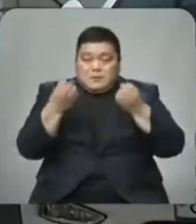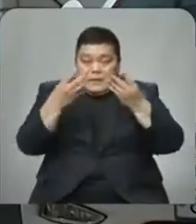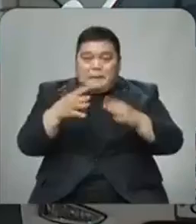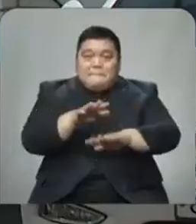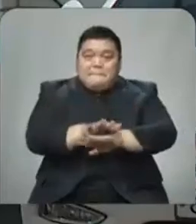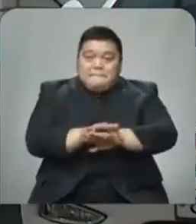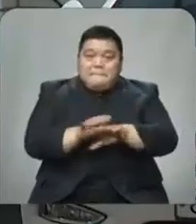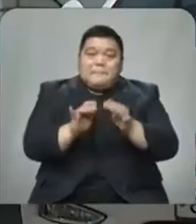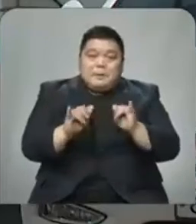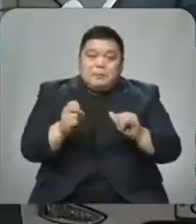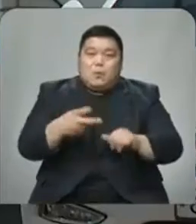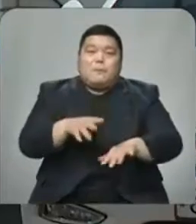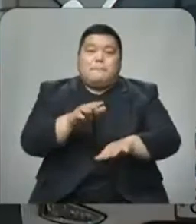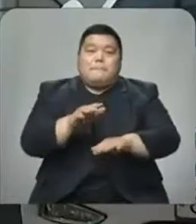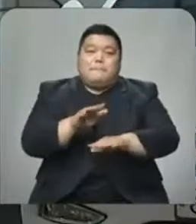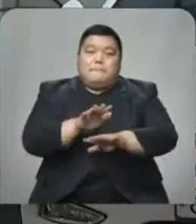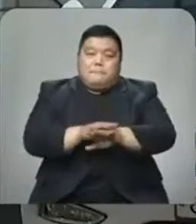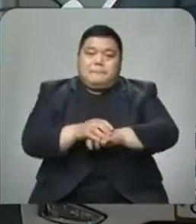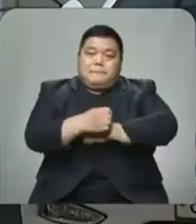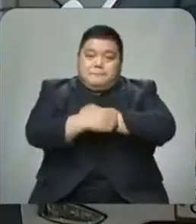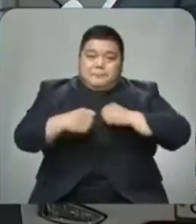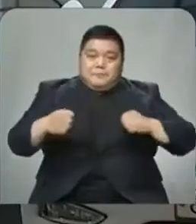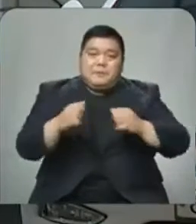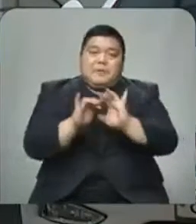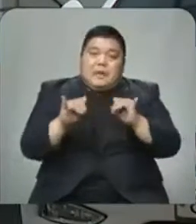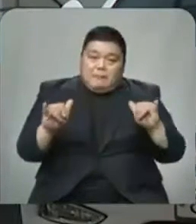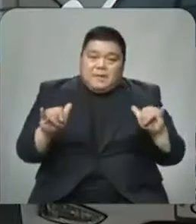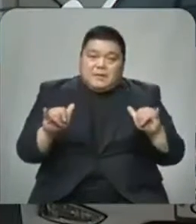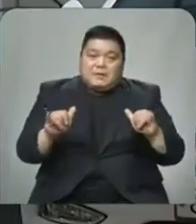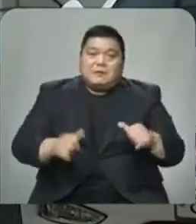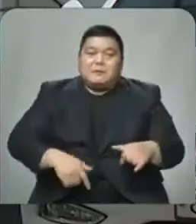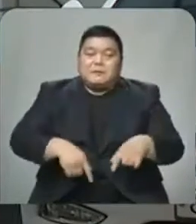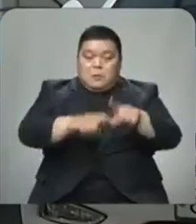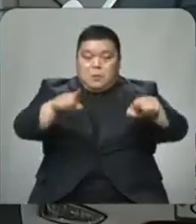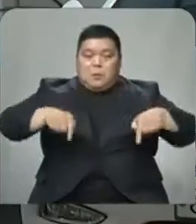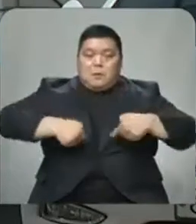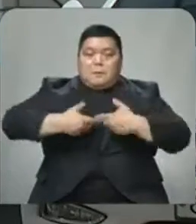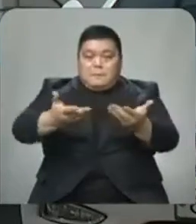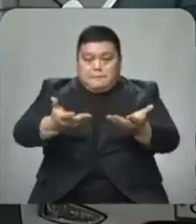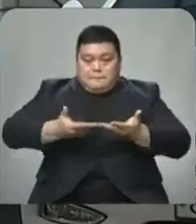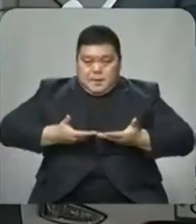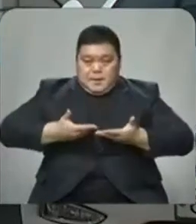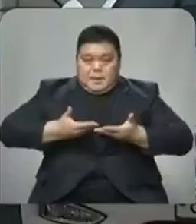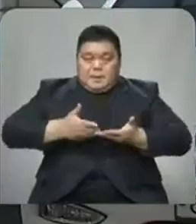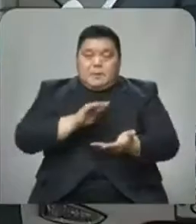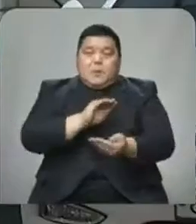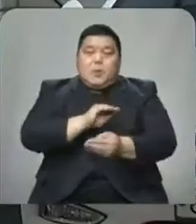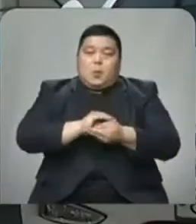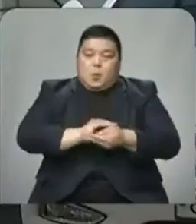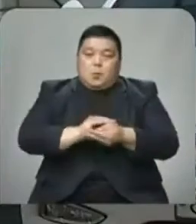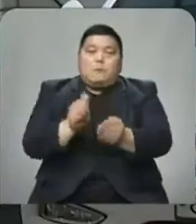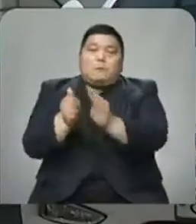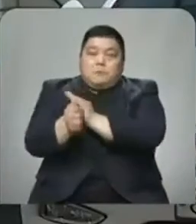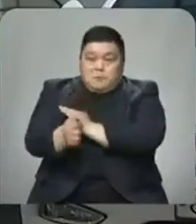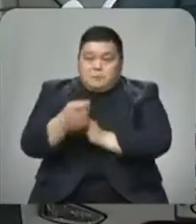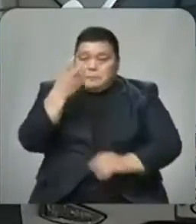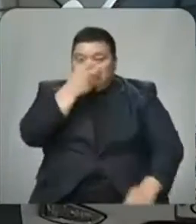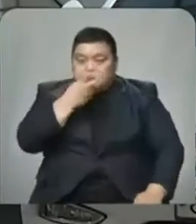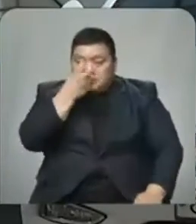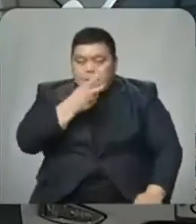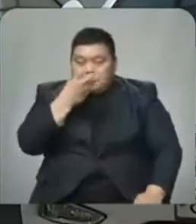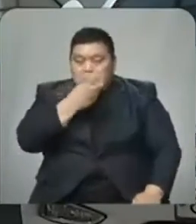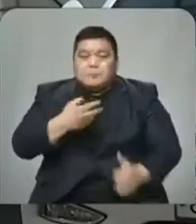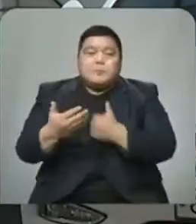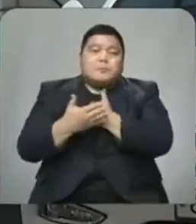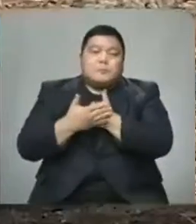이렇게 증가한 농업인 등에 대해서는 그 농업 경영체에 등록 확인서를 발급받아서 농협에 오시게 되면은 심사를